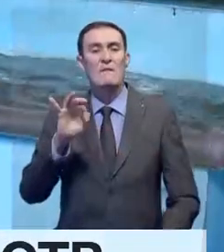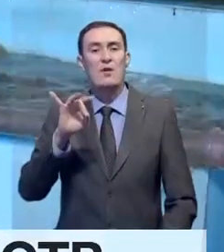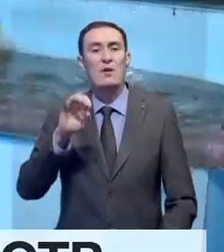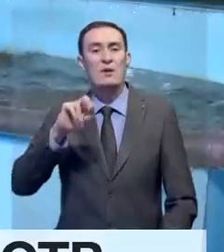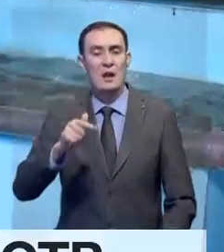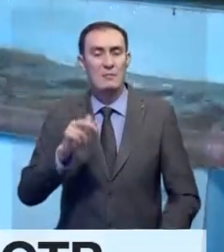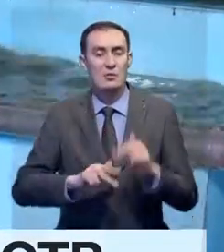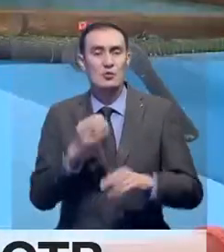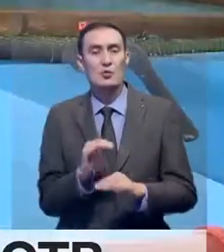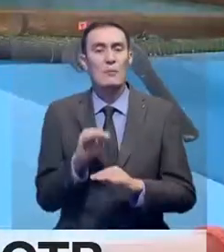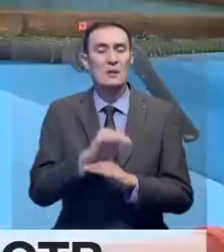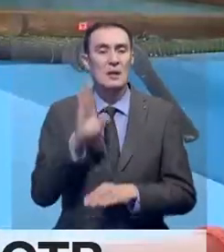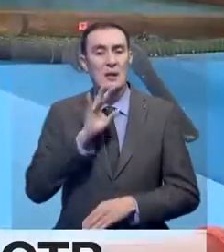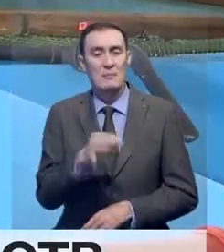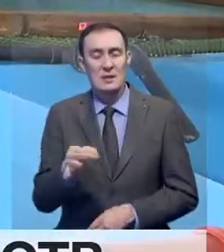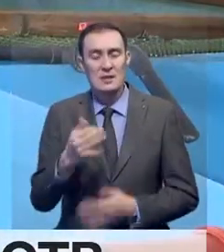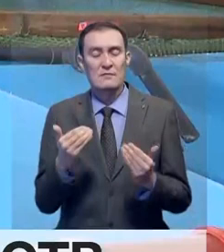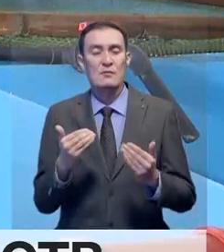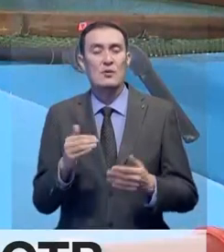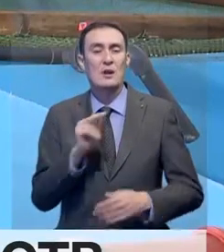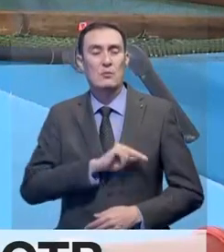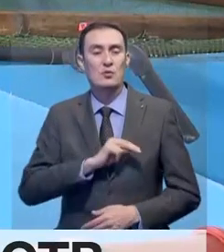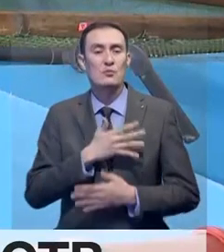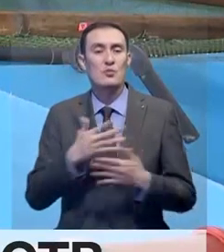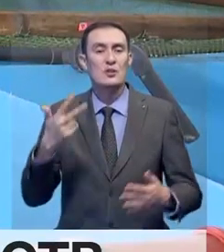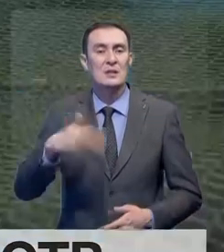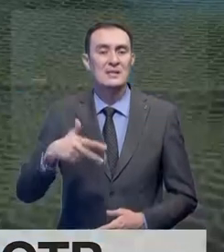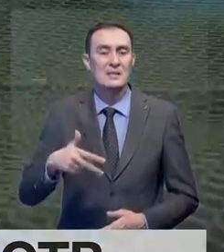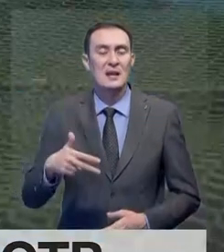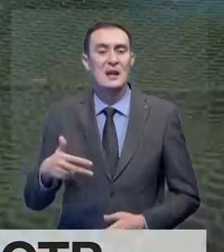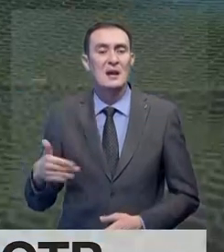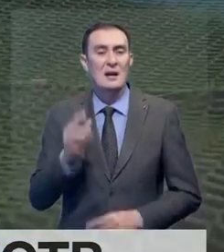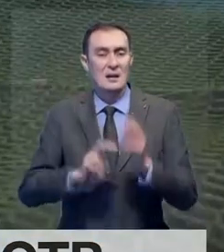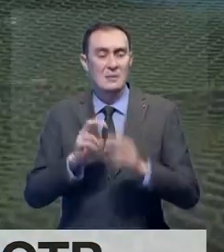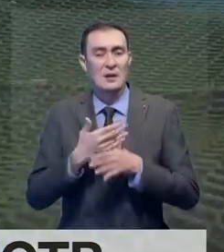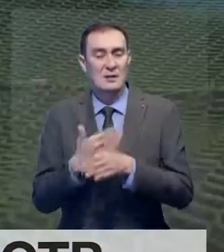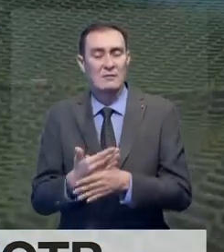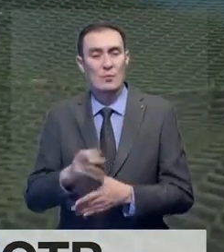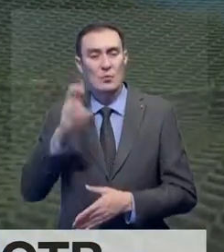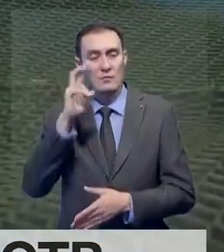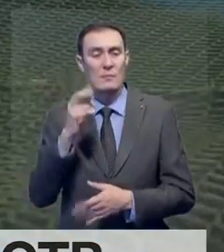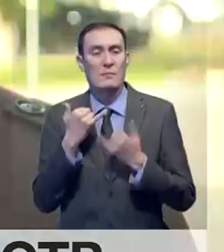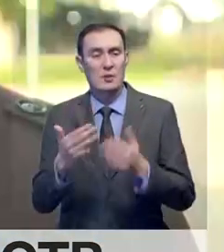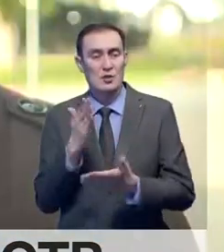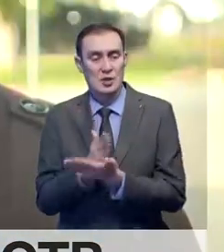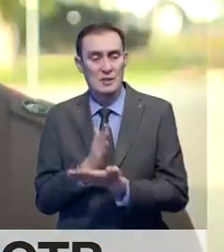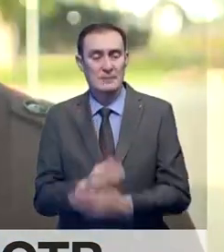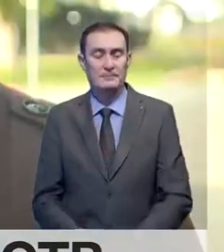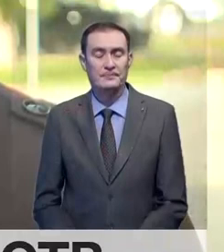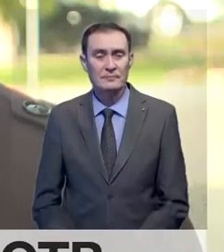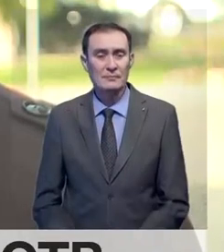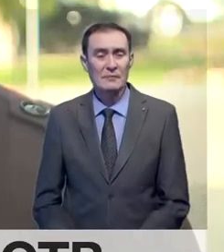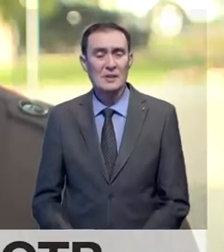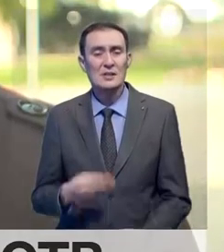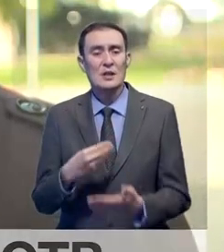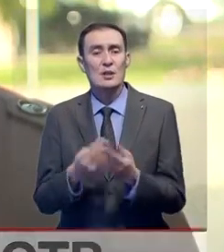этого построили дополнительные бассейны. Всего в регионе действует больше 30 рыбных хозяйств. Им оказывают государственную поддержку. С местного бюджета